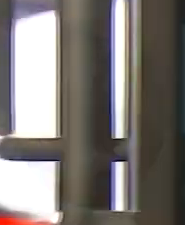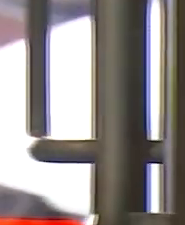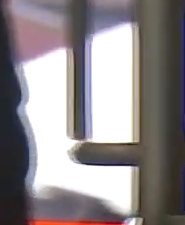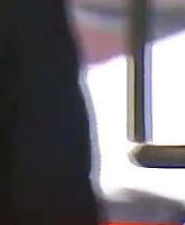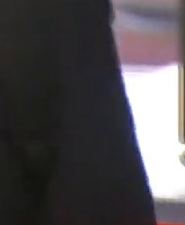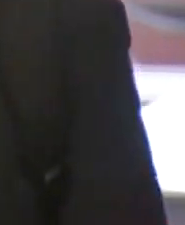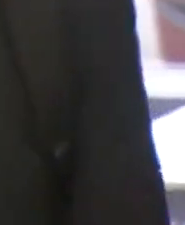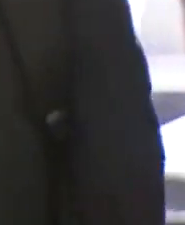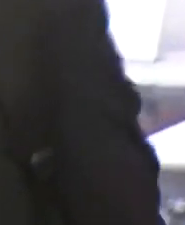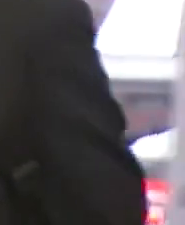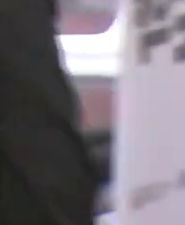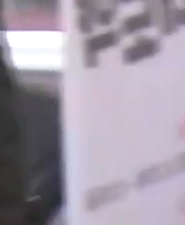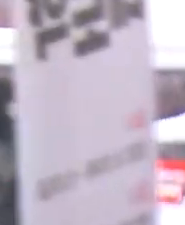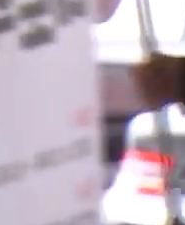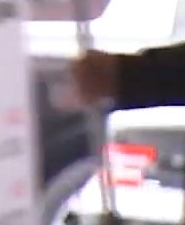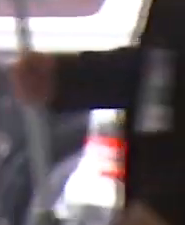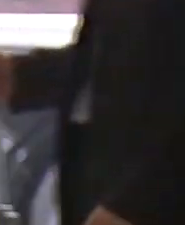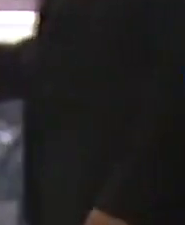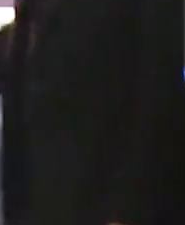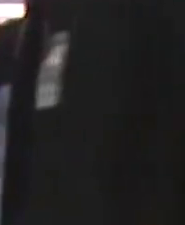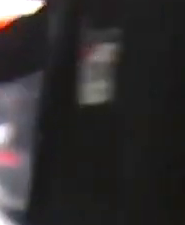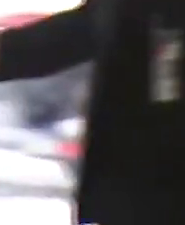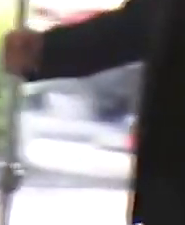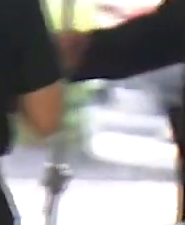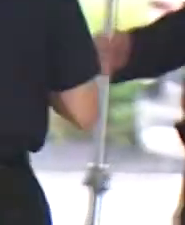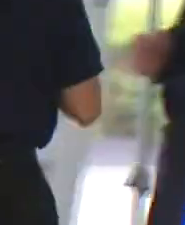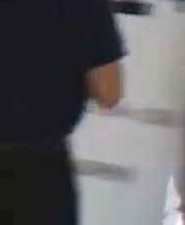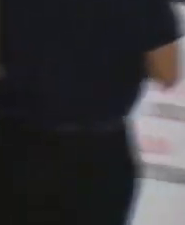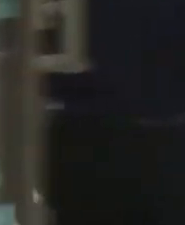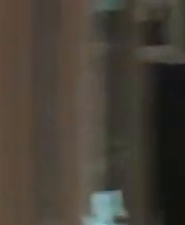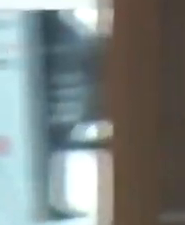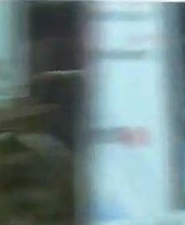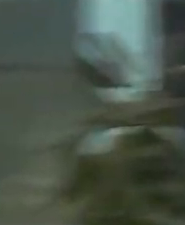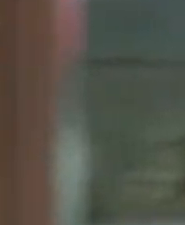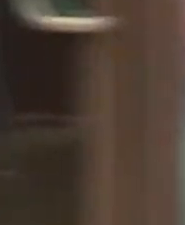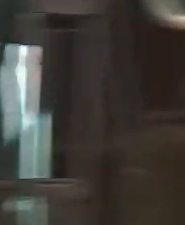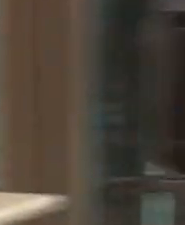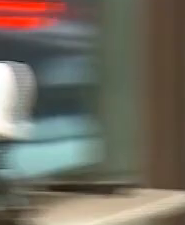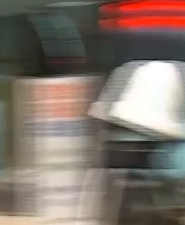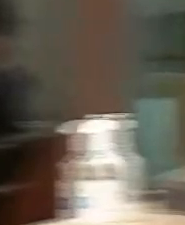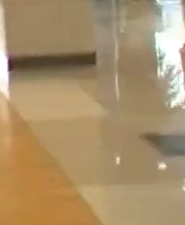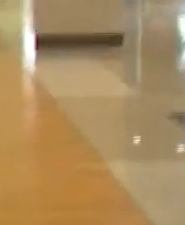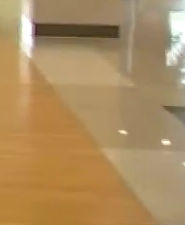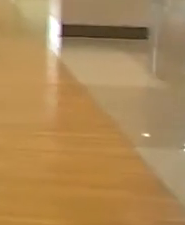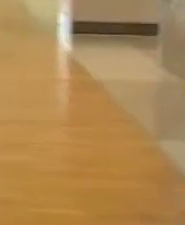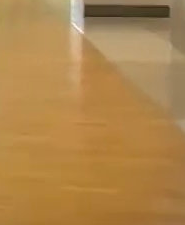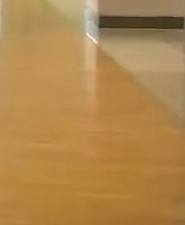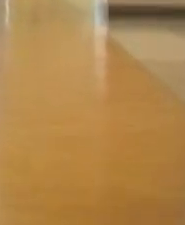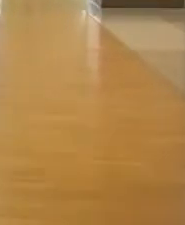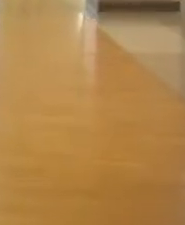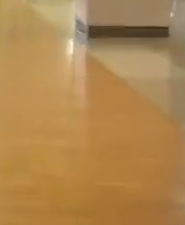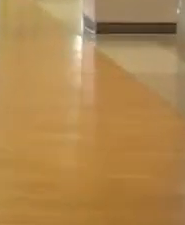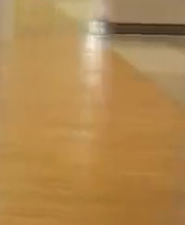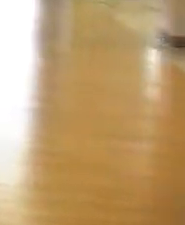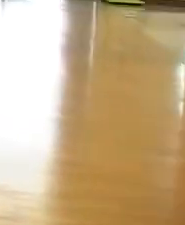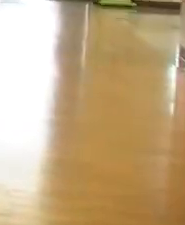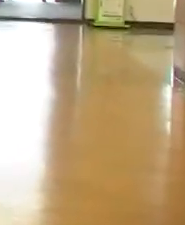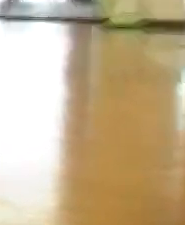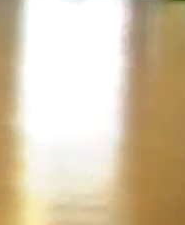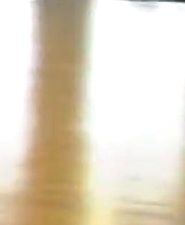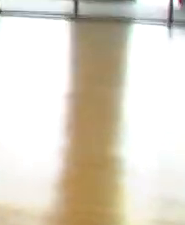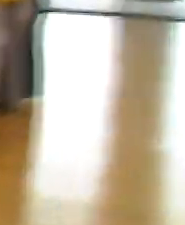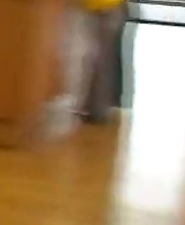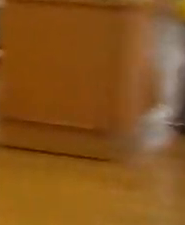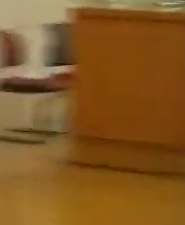남자친구는 지금 헤어졌다는 거 아니에요. 네. 헤어졌다고 하고 이 첼리스트는 본인 스스로 그 녹음 된 거에